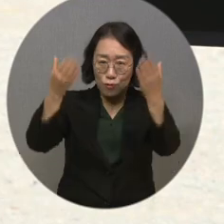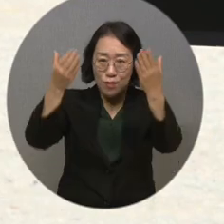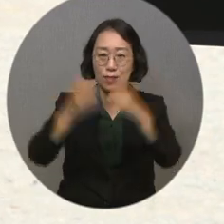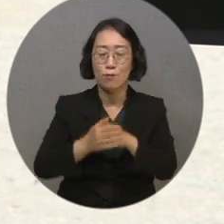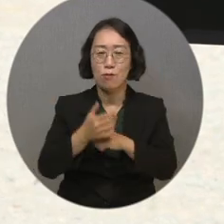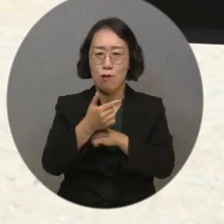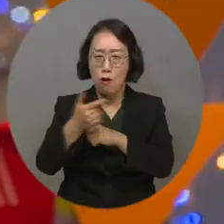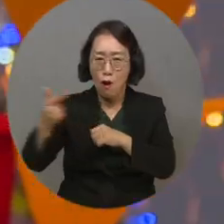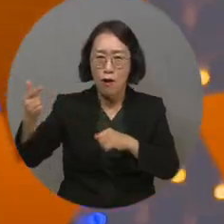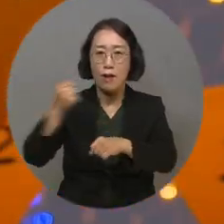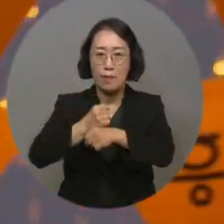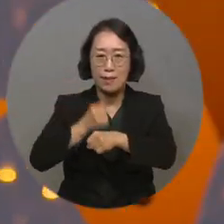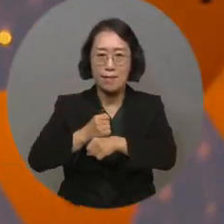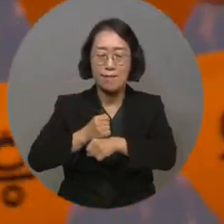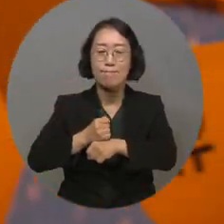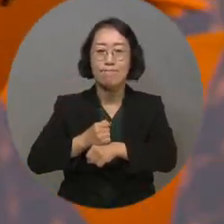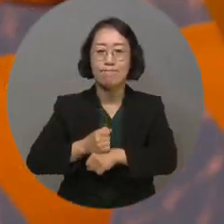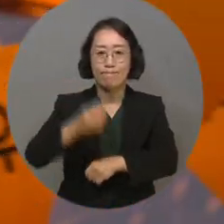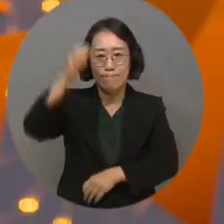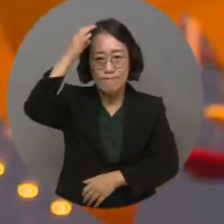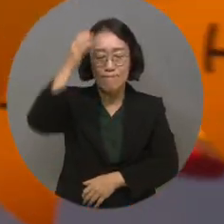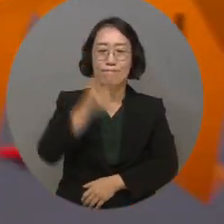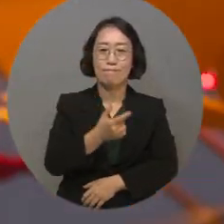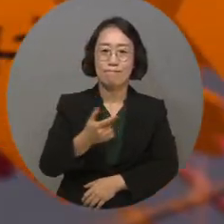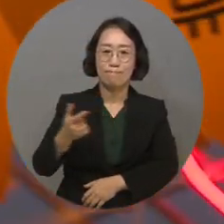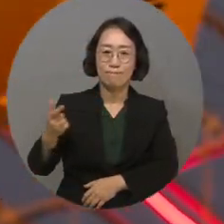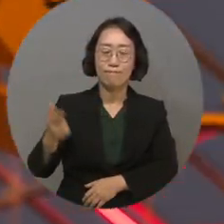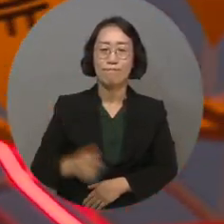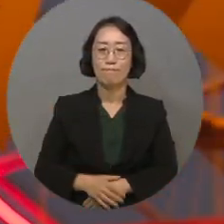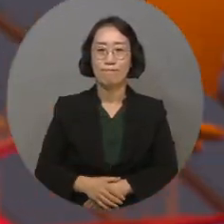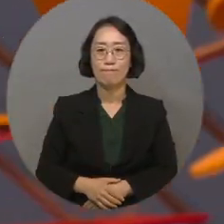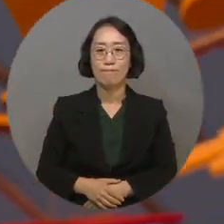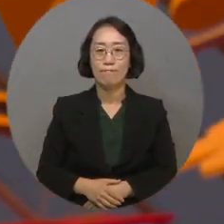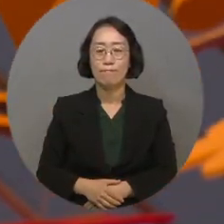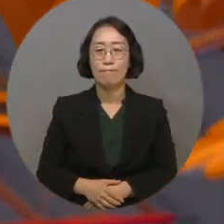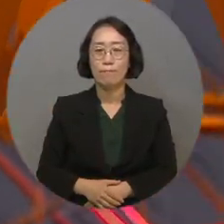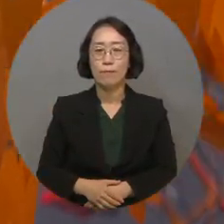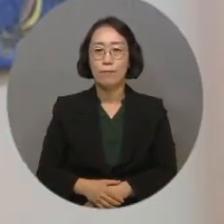있습니다. 복지TV 뉴스 황영재입니다.